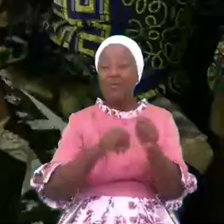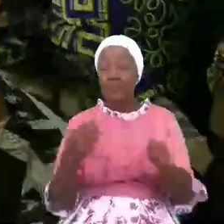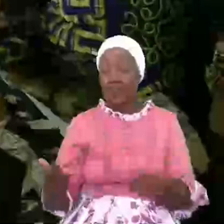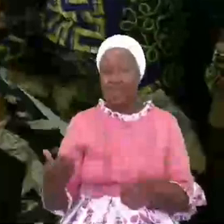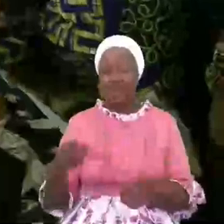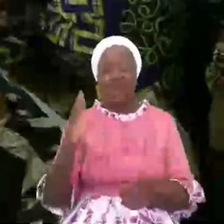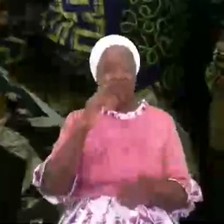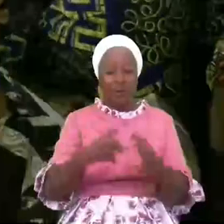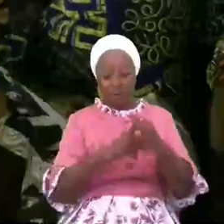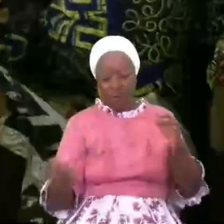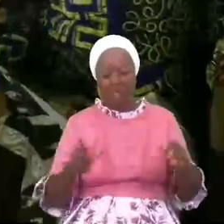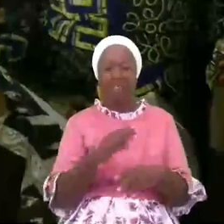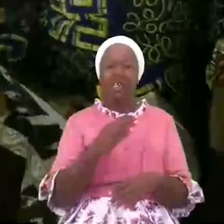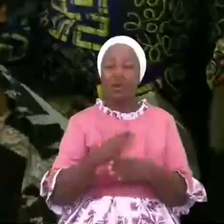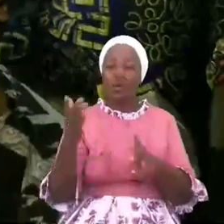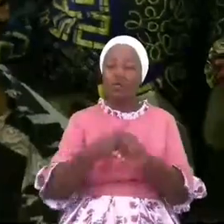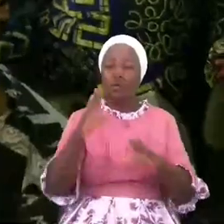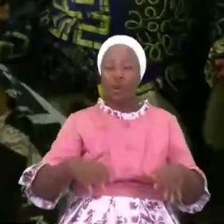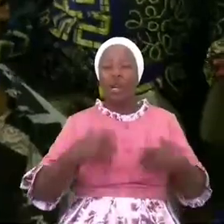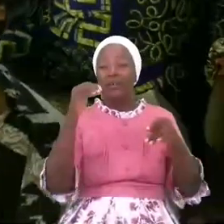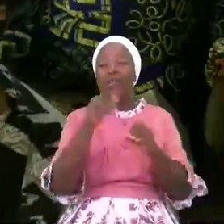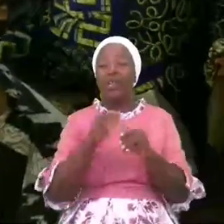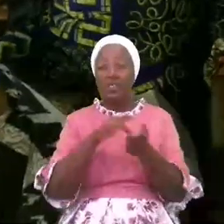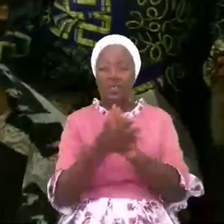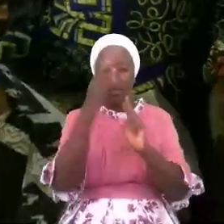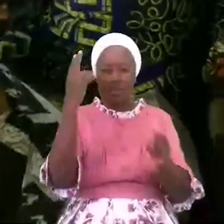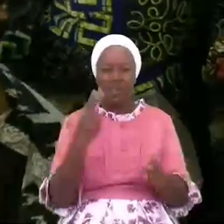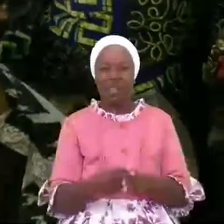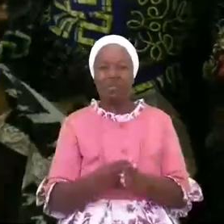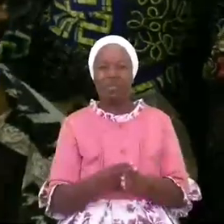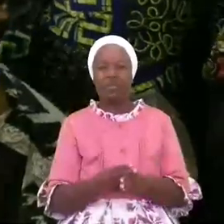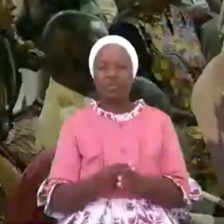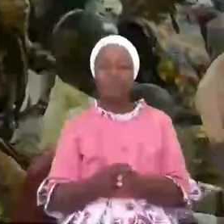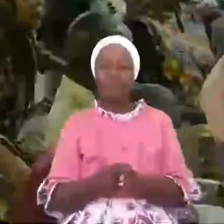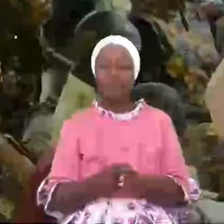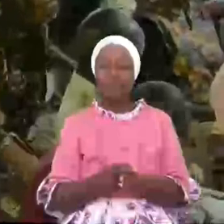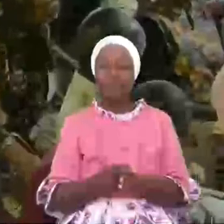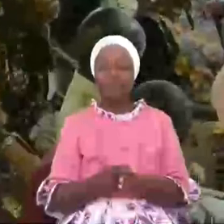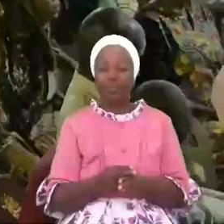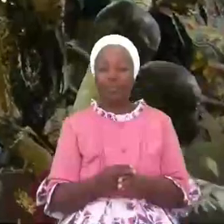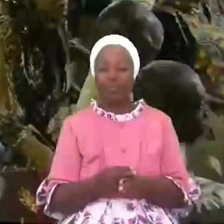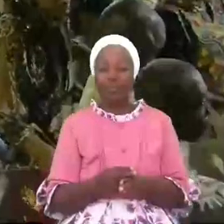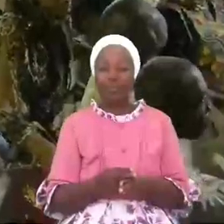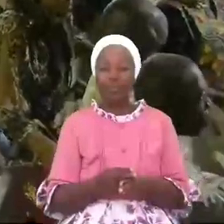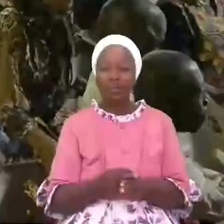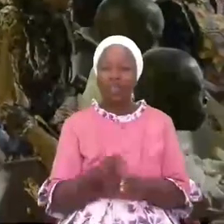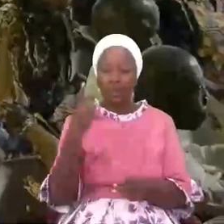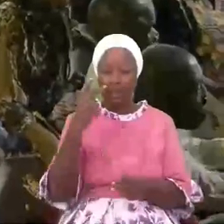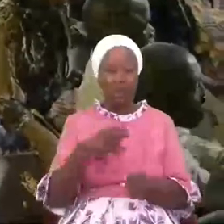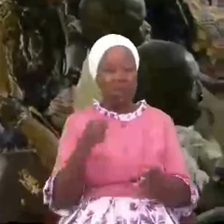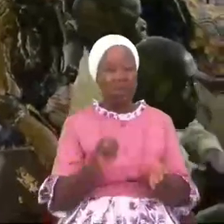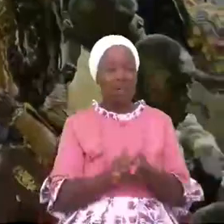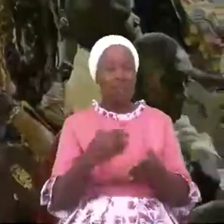va disparaître de ta vie au nom de Jésus. Voyez ces gens-là. Esaïe a